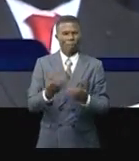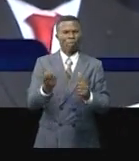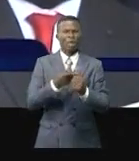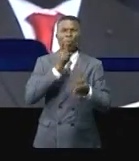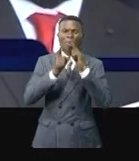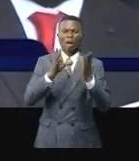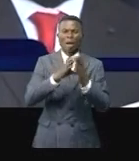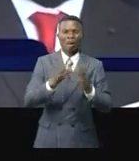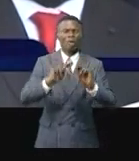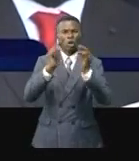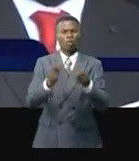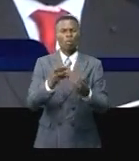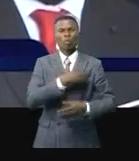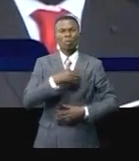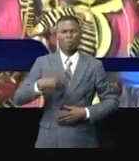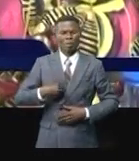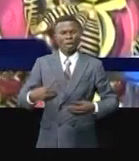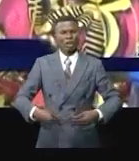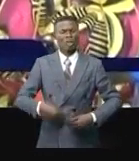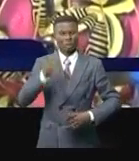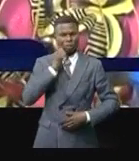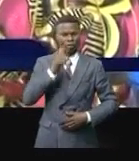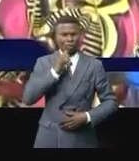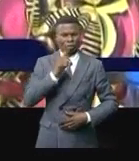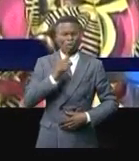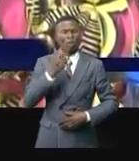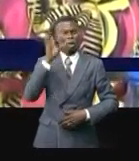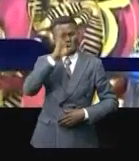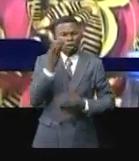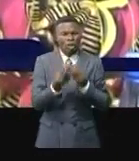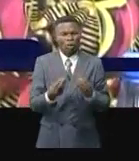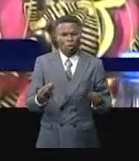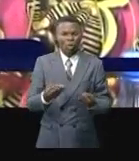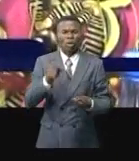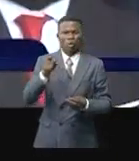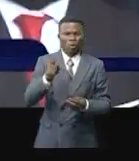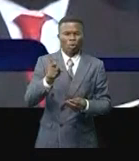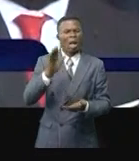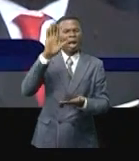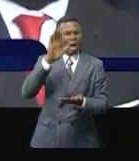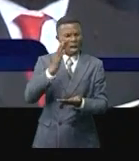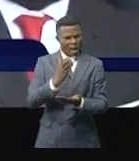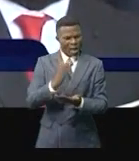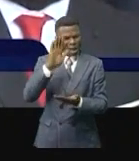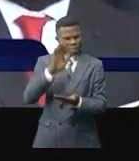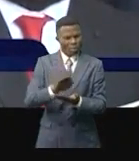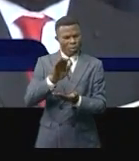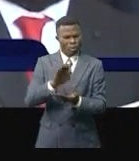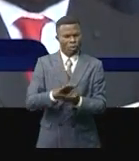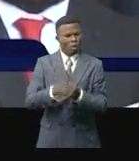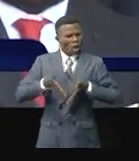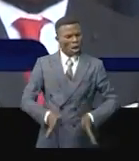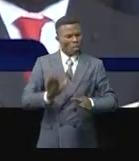avec cet échantillon de nos mamans, voir comment est-ce qu'elles peuvent réduire un peu les taux